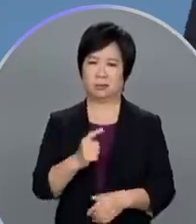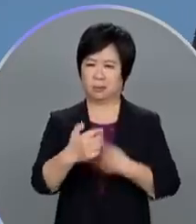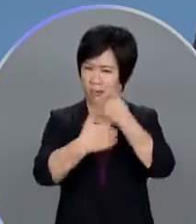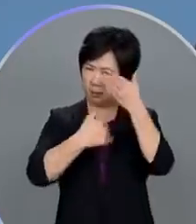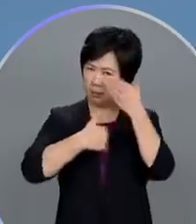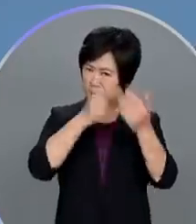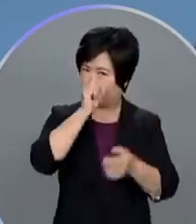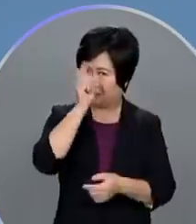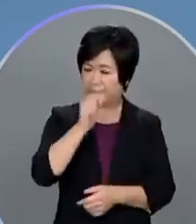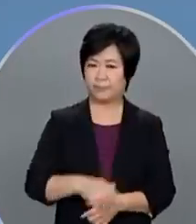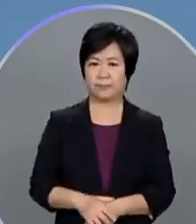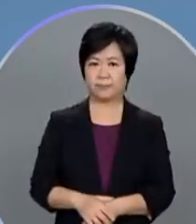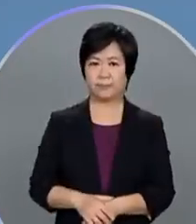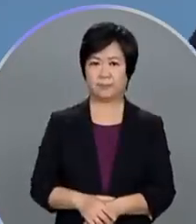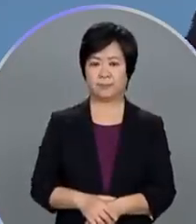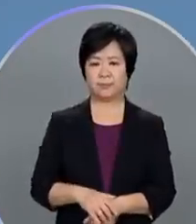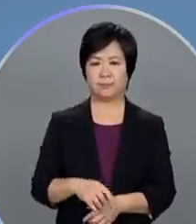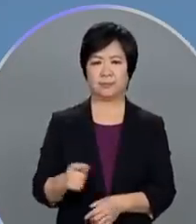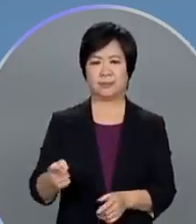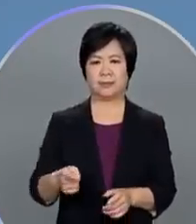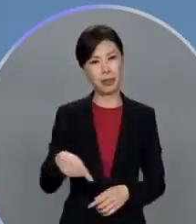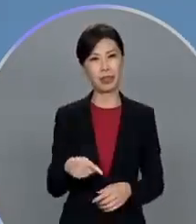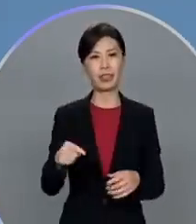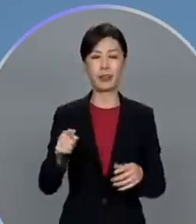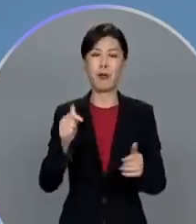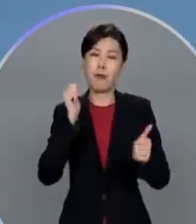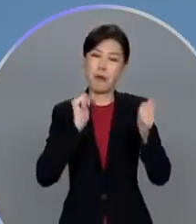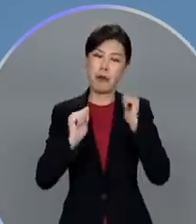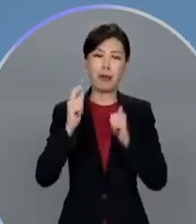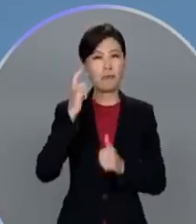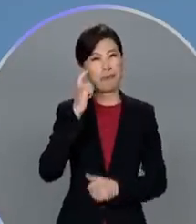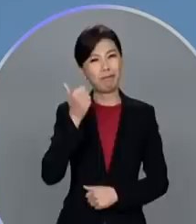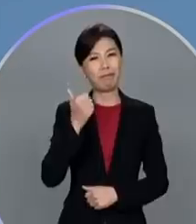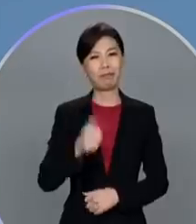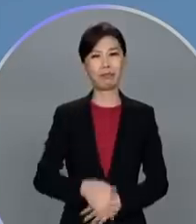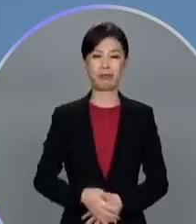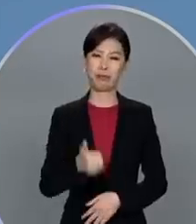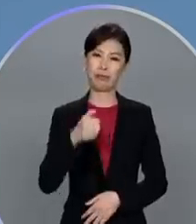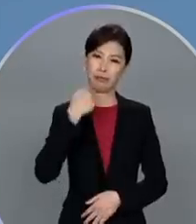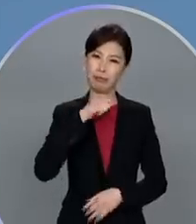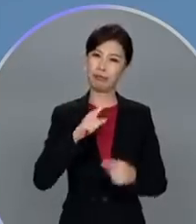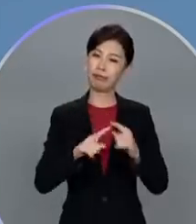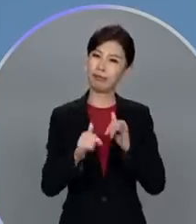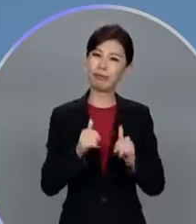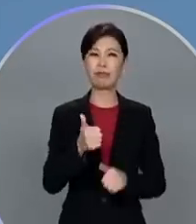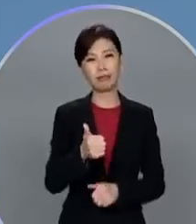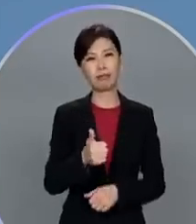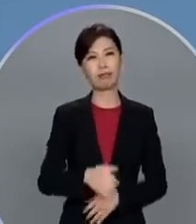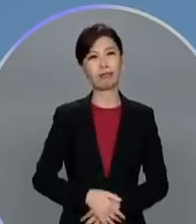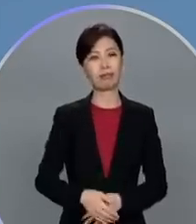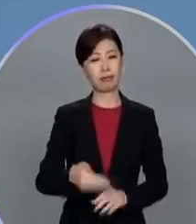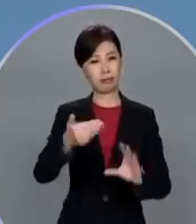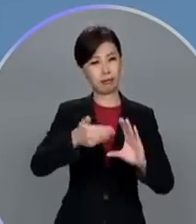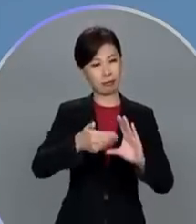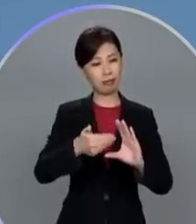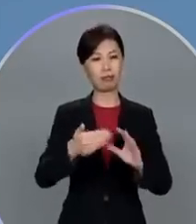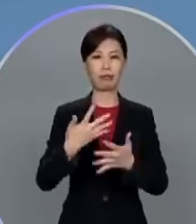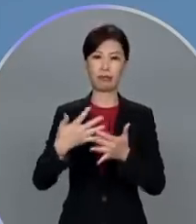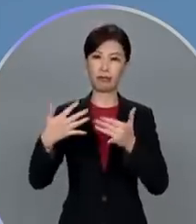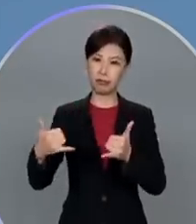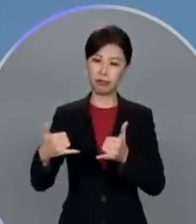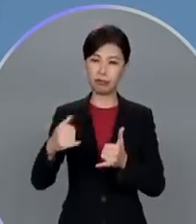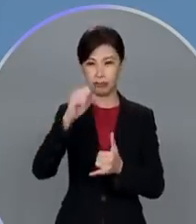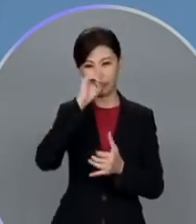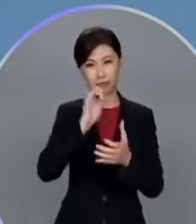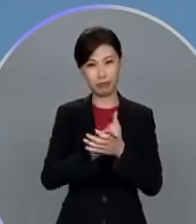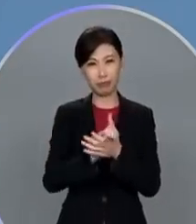黑，一直被你扭曲。谢谢台湾的民众，所有电视机前面网络上说的好朋友，你